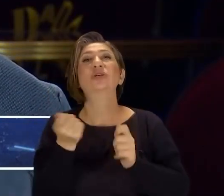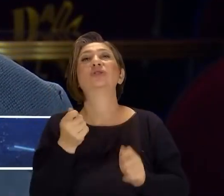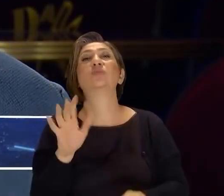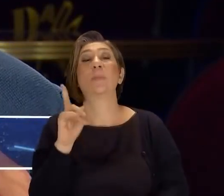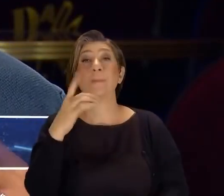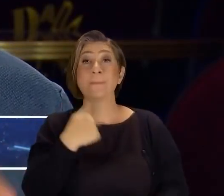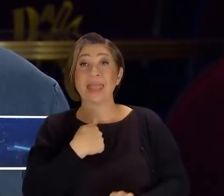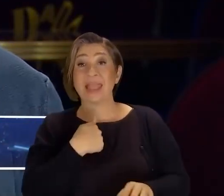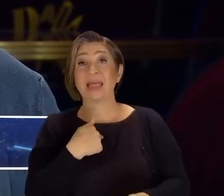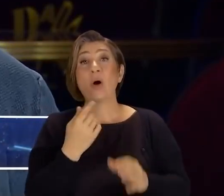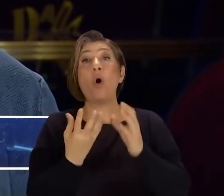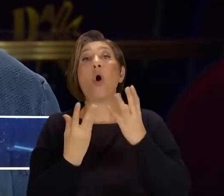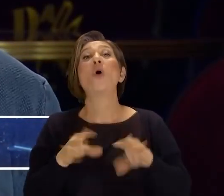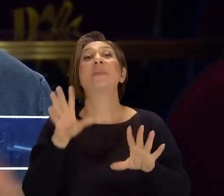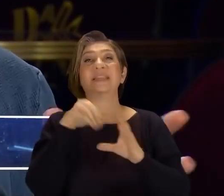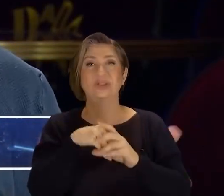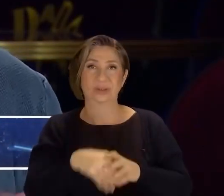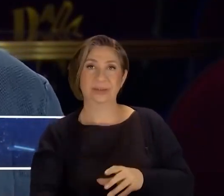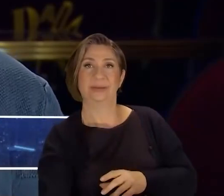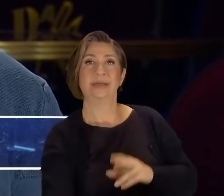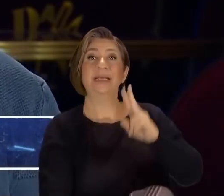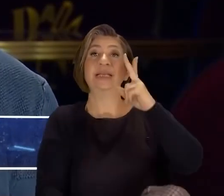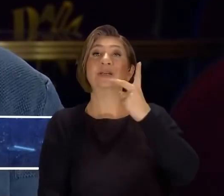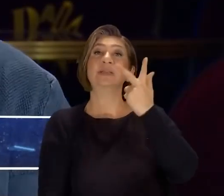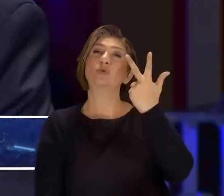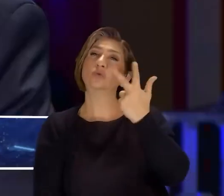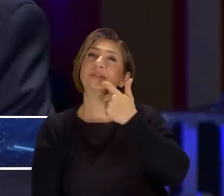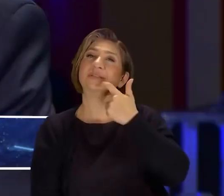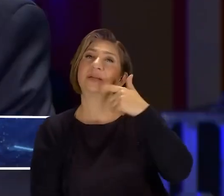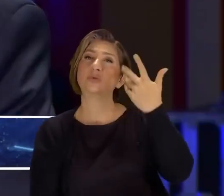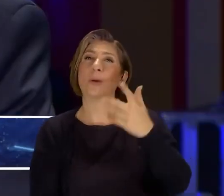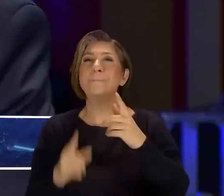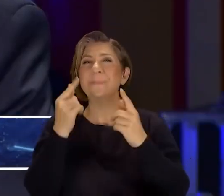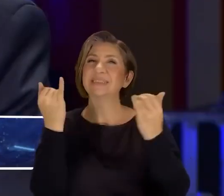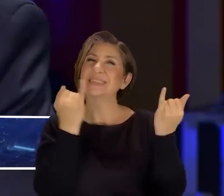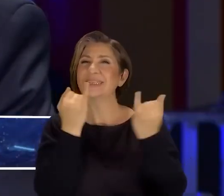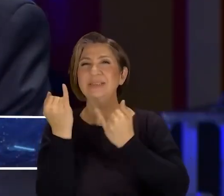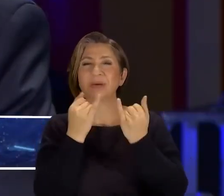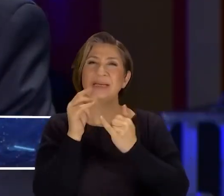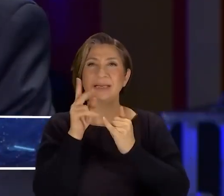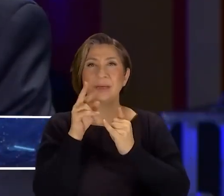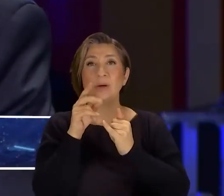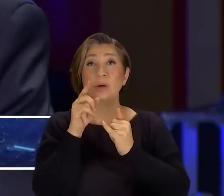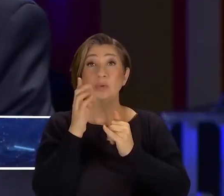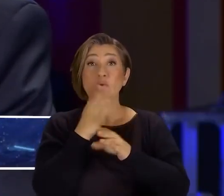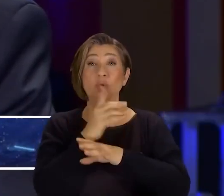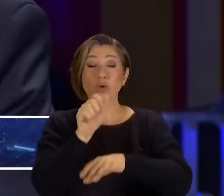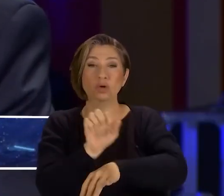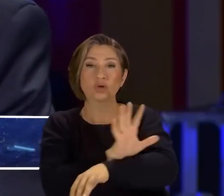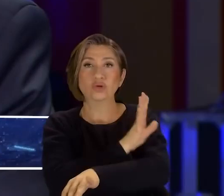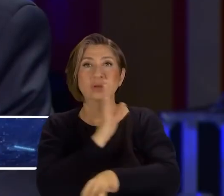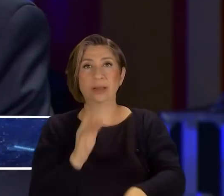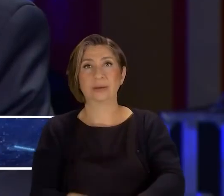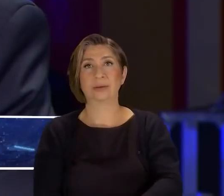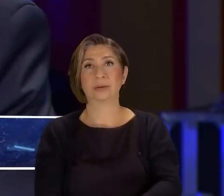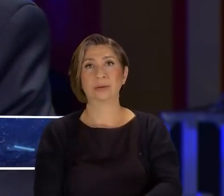bir benlik oluşmamış oluyor çocuklarda. 2-3 yaşından sonra oturmaya biraz başlıyor. Biraz tartışmalı konusu. Evet. Yani öyle mi? Tartışma niye? Çok işte bu yani duygusal kısımlar oluyor. Ben